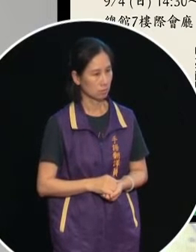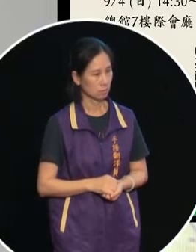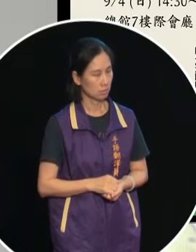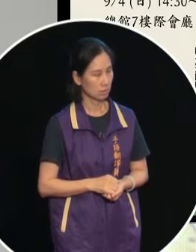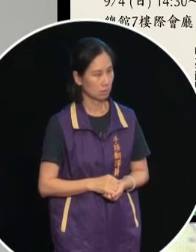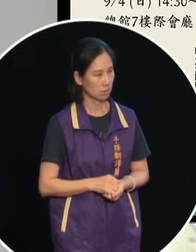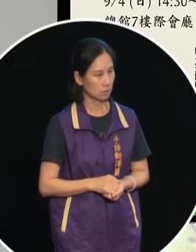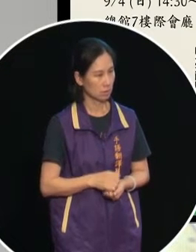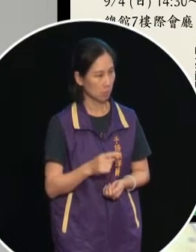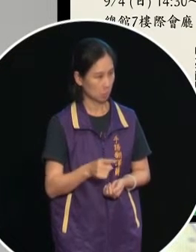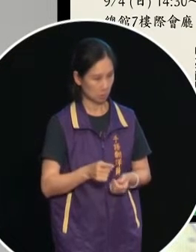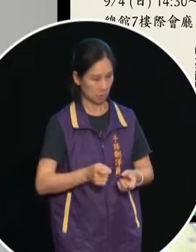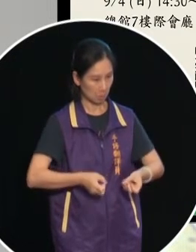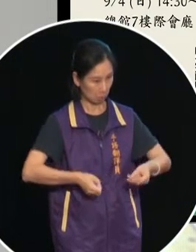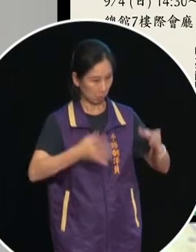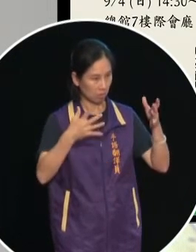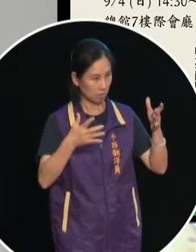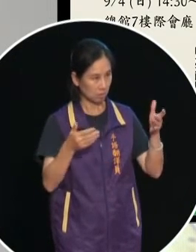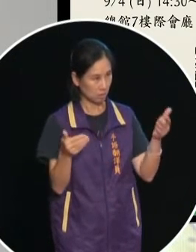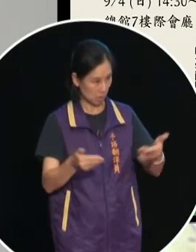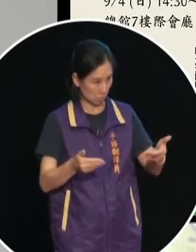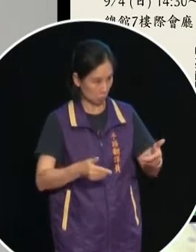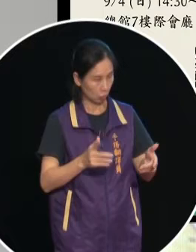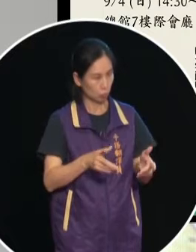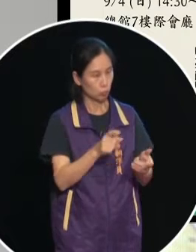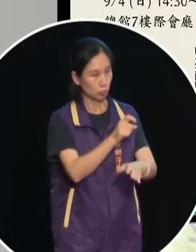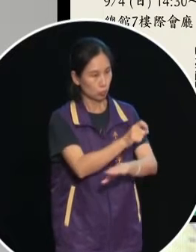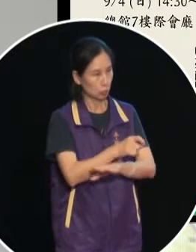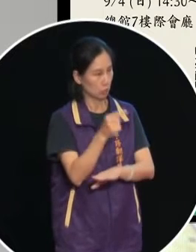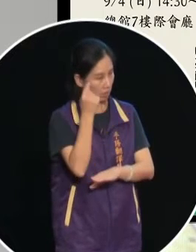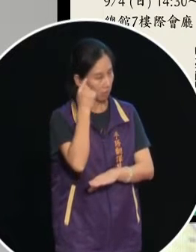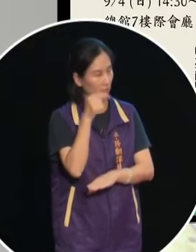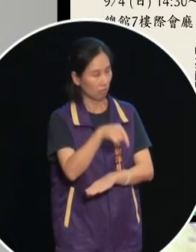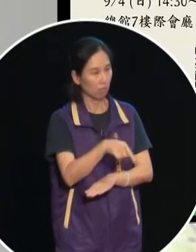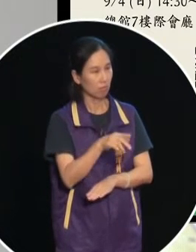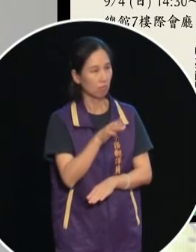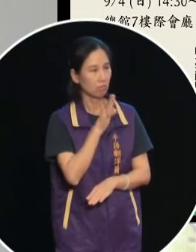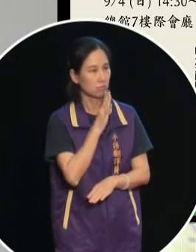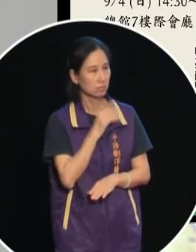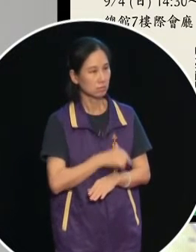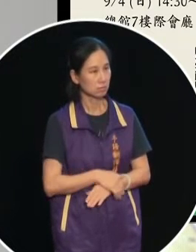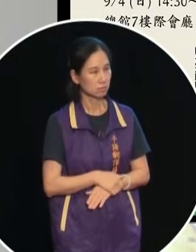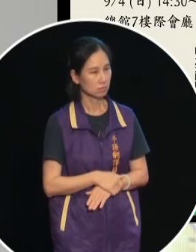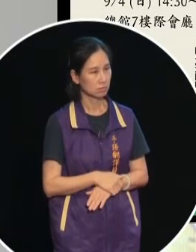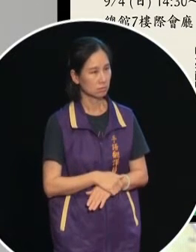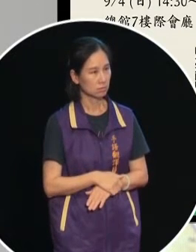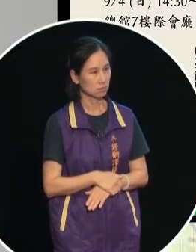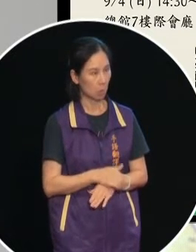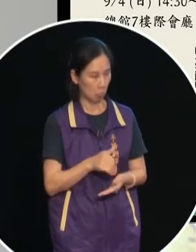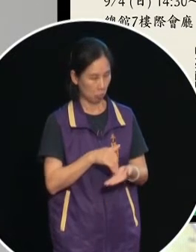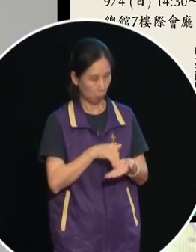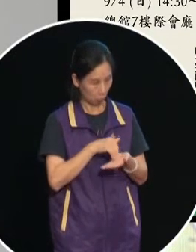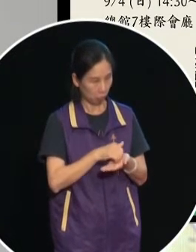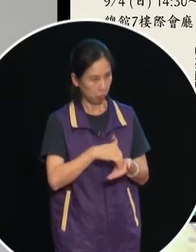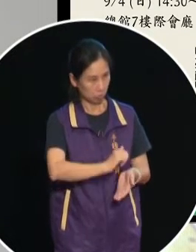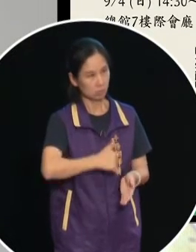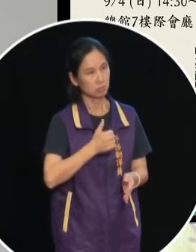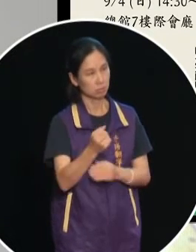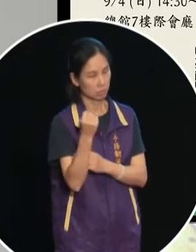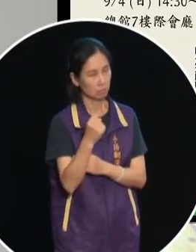这样的一个建筑学的概念。然后现在目前世界上面非常流行的一个想法软实力，我